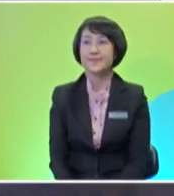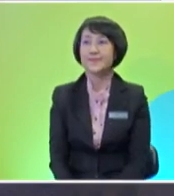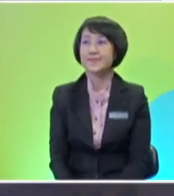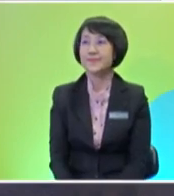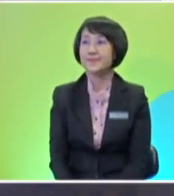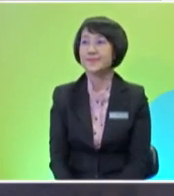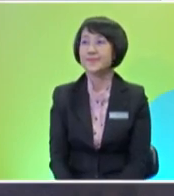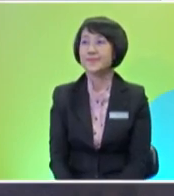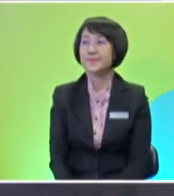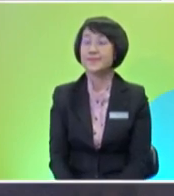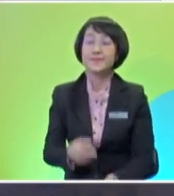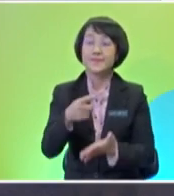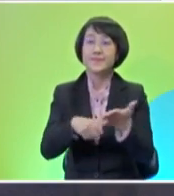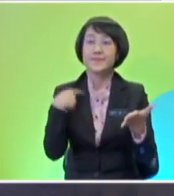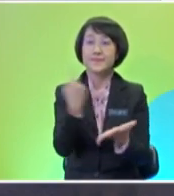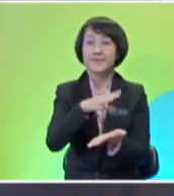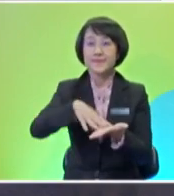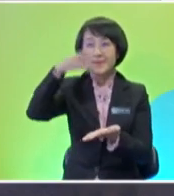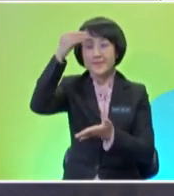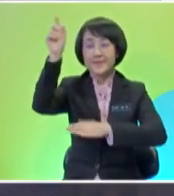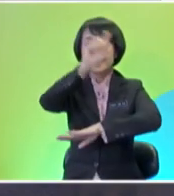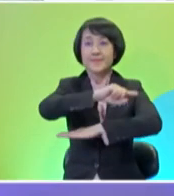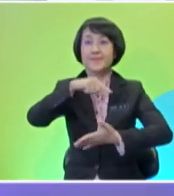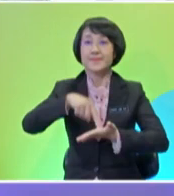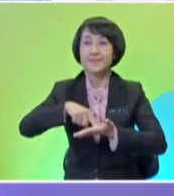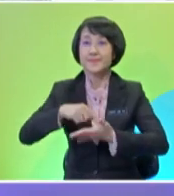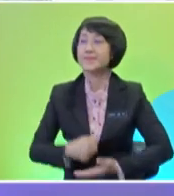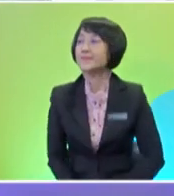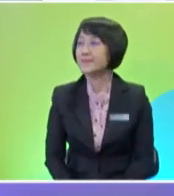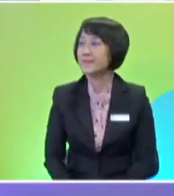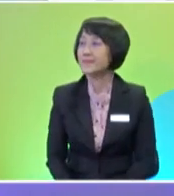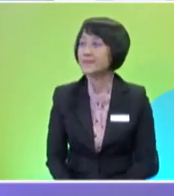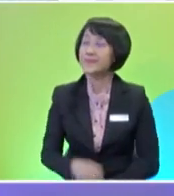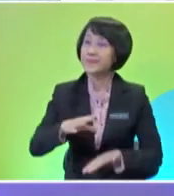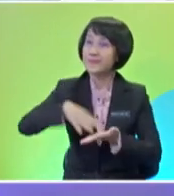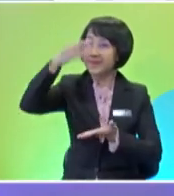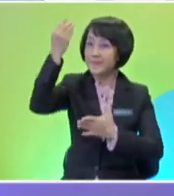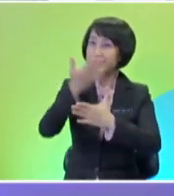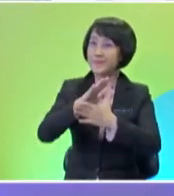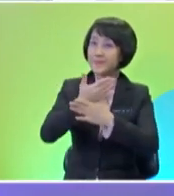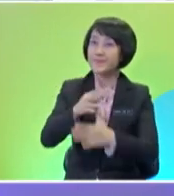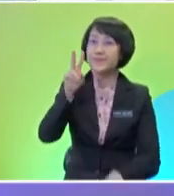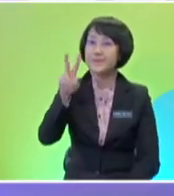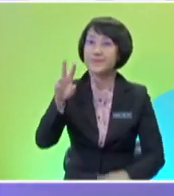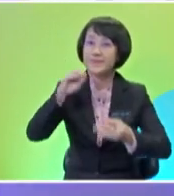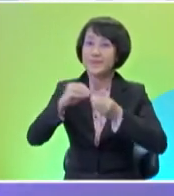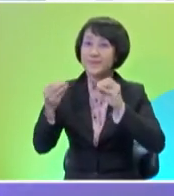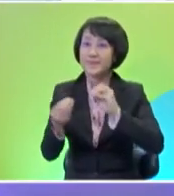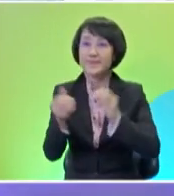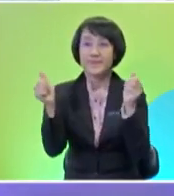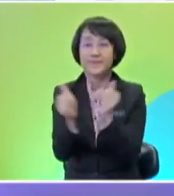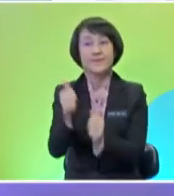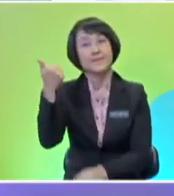yang akan kita pelajari kita akan belajar pembagian 2 nombo dengan 10